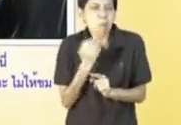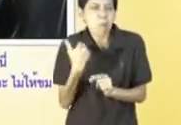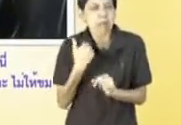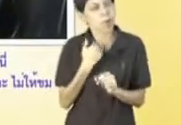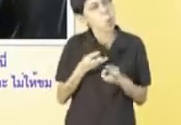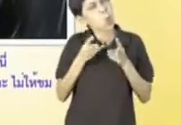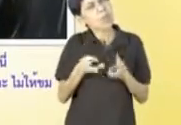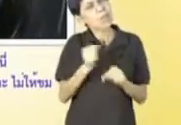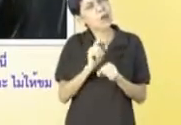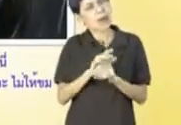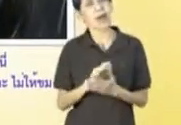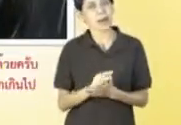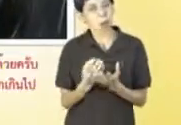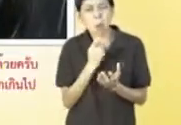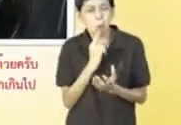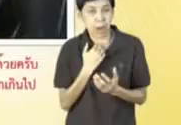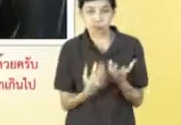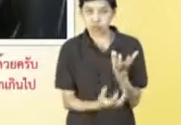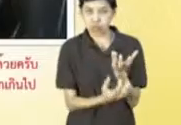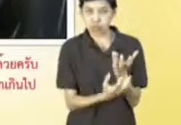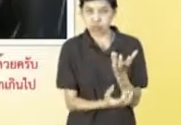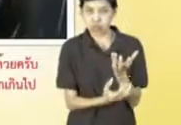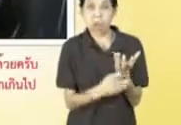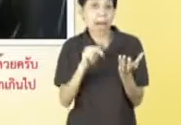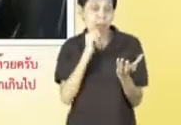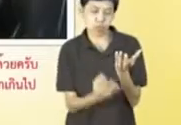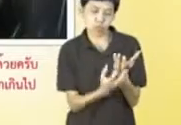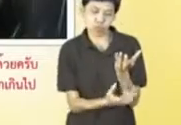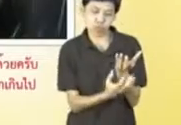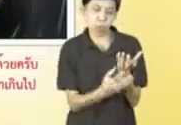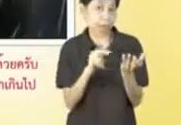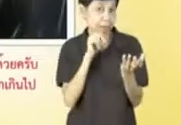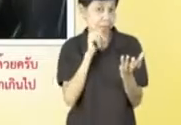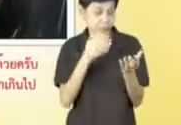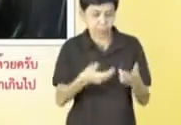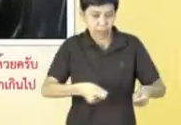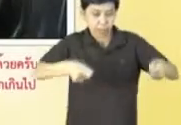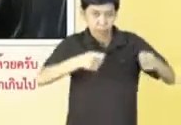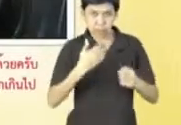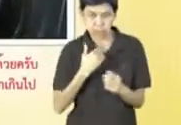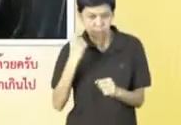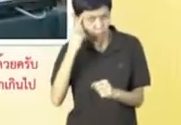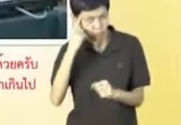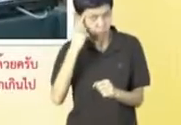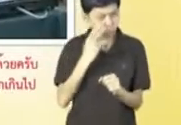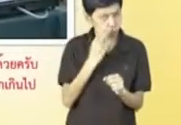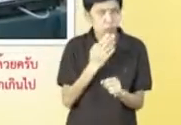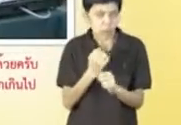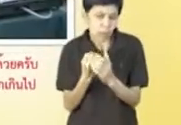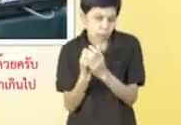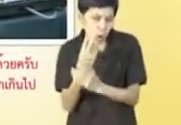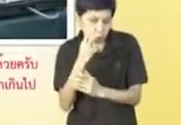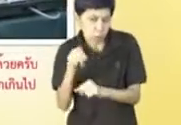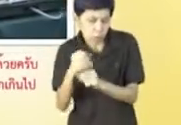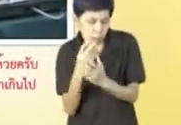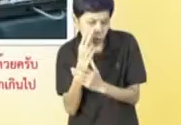างไรมีเคล็ดลับไหมคะทำยังไงไม่ให้มันขม ต้มเนี่ยนะฮะต้มในน้ำเนี่ยนะครับการเลือกต้องอยู่ที่การเลือกขี้เหล็กด้ว